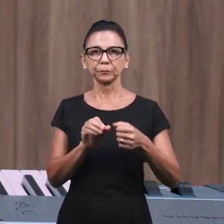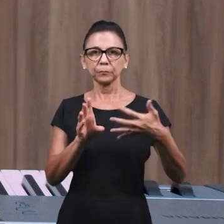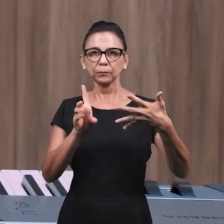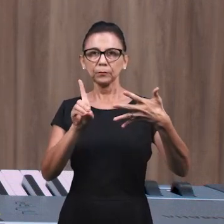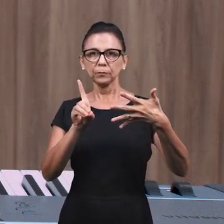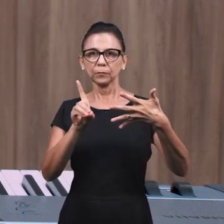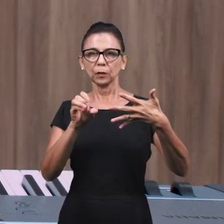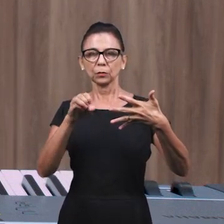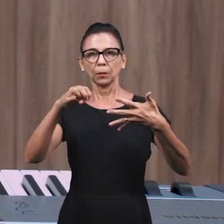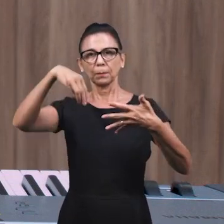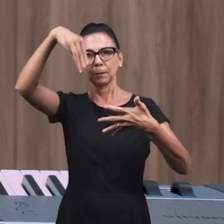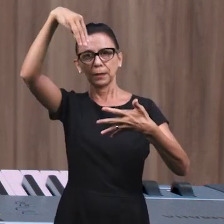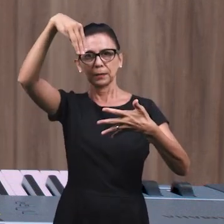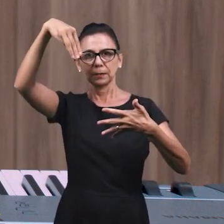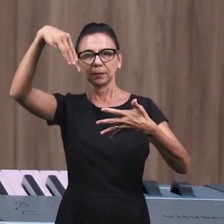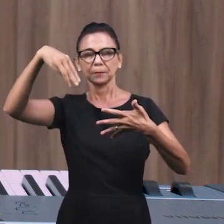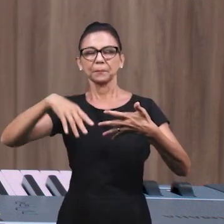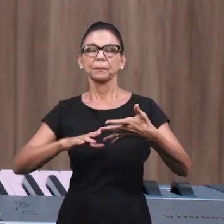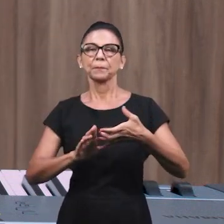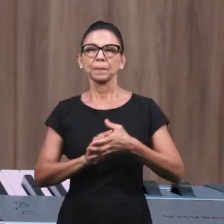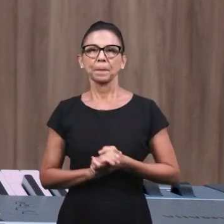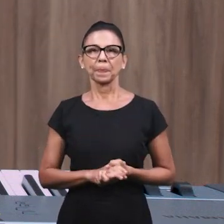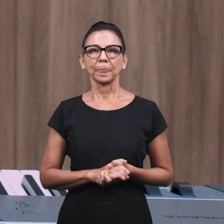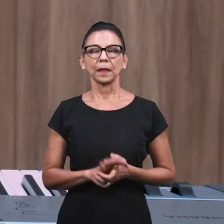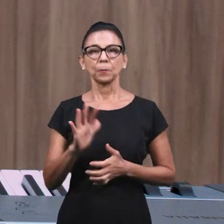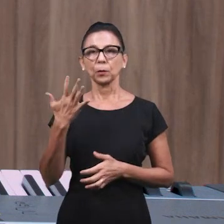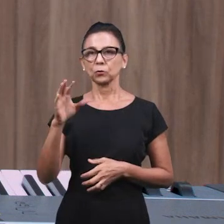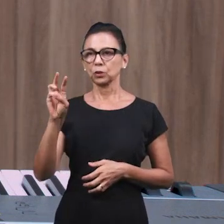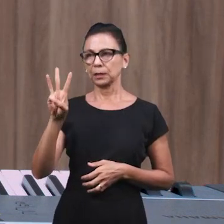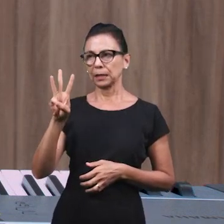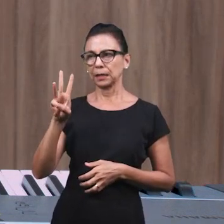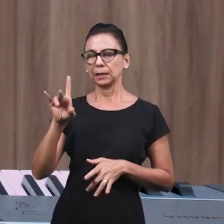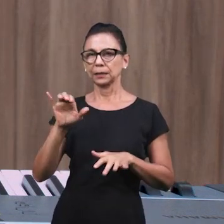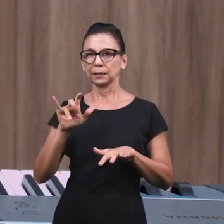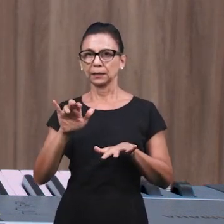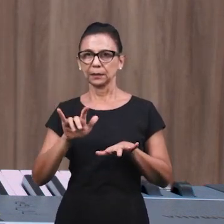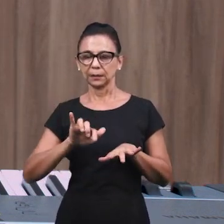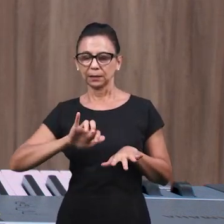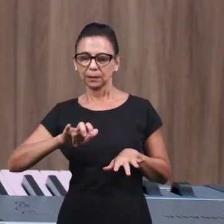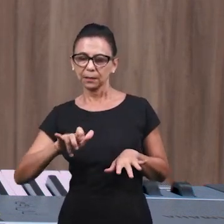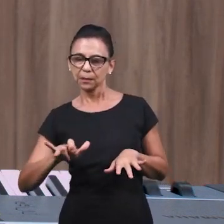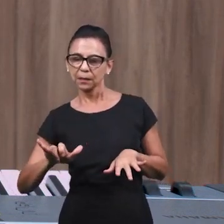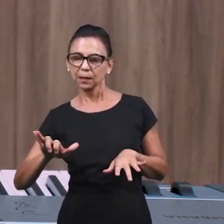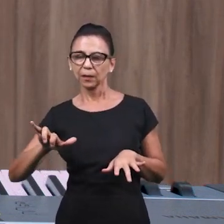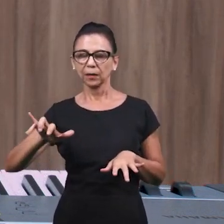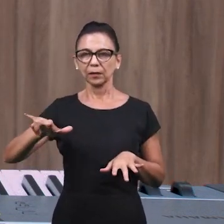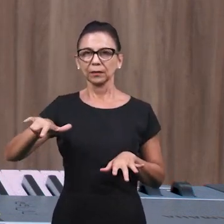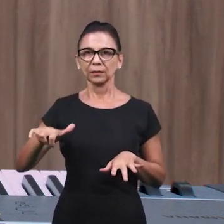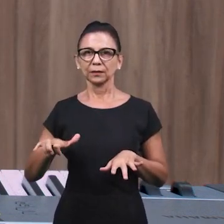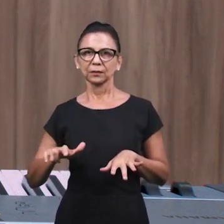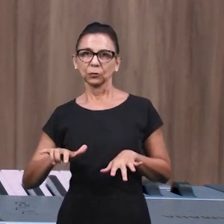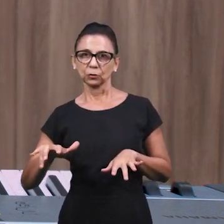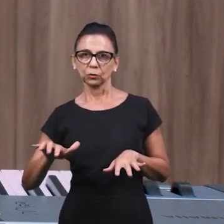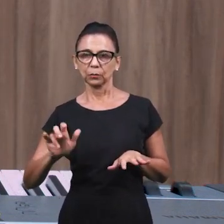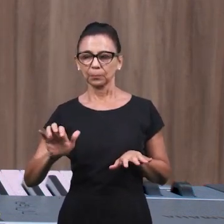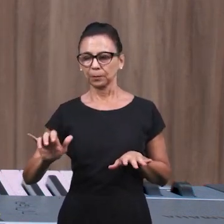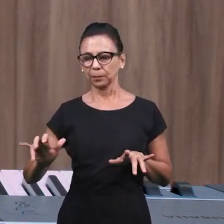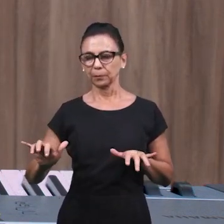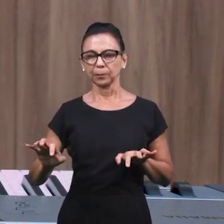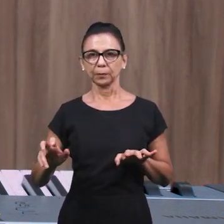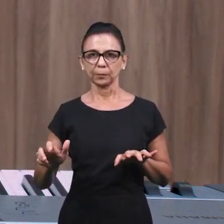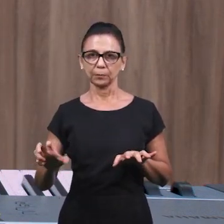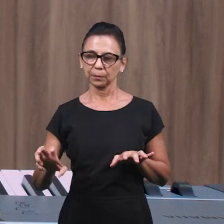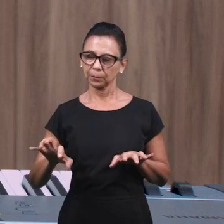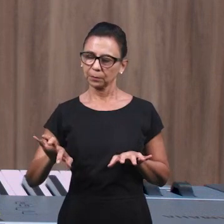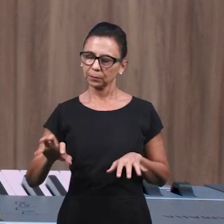Nous allons utiliser 3 doigts dans la main droite, passer le doigt 1 par le bas et continuer à utiliser les 5